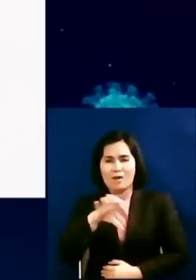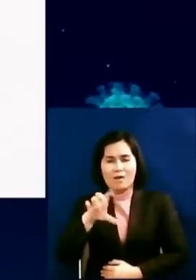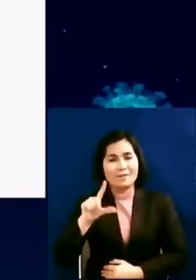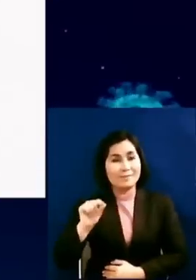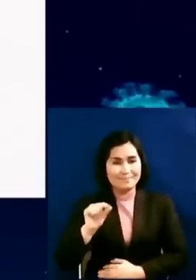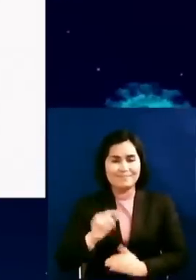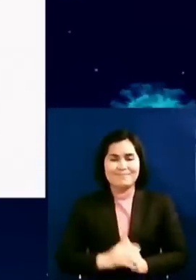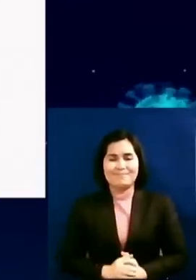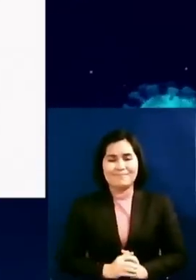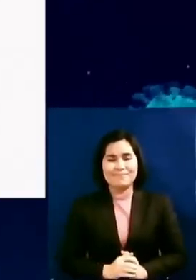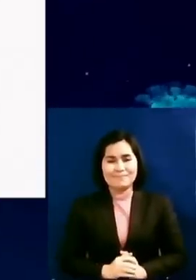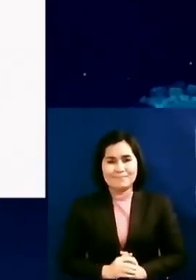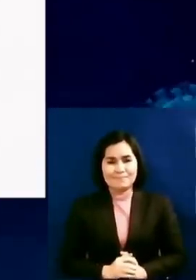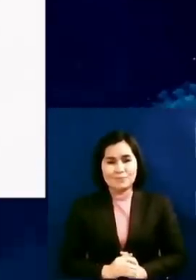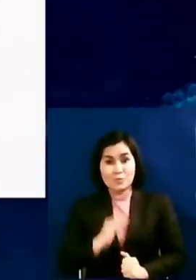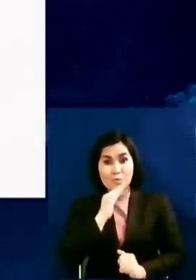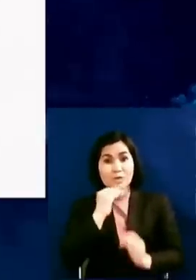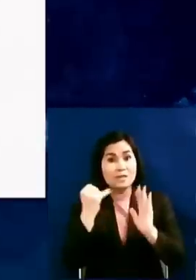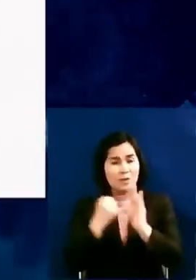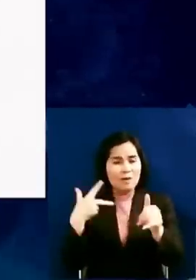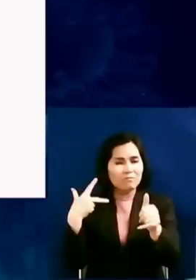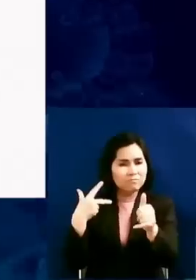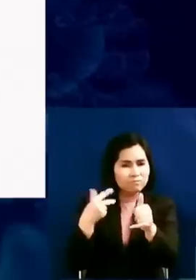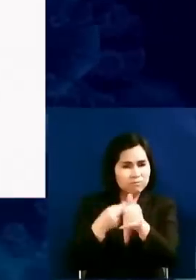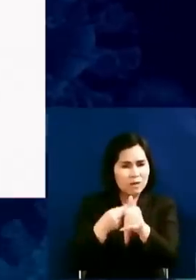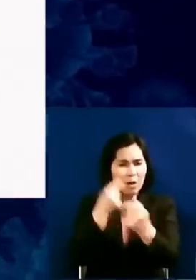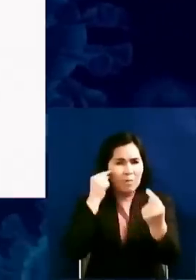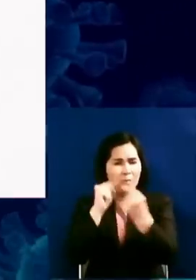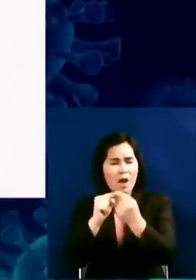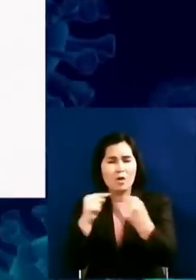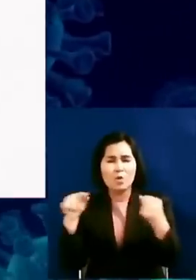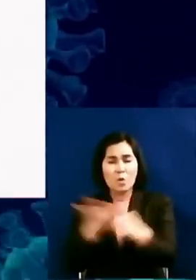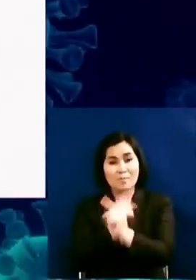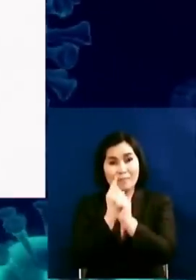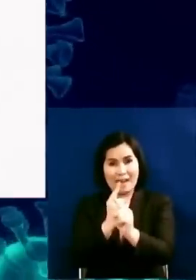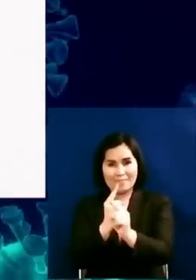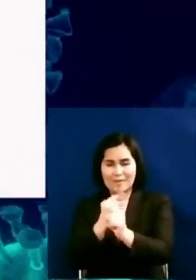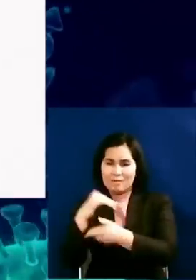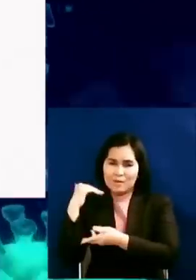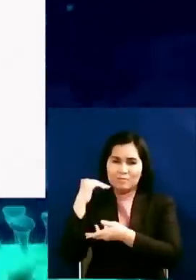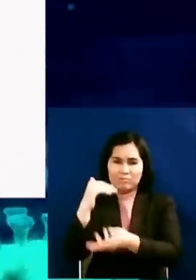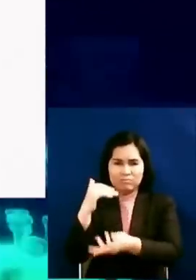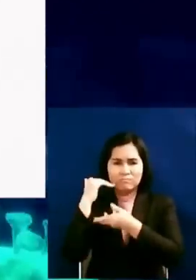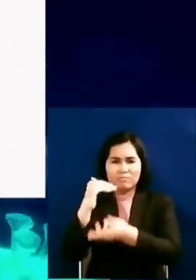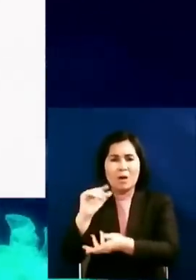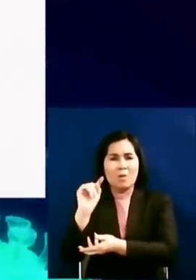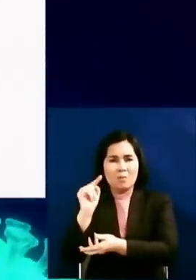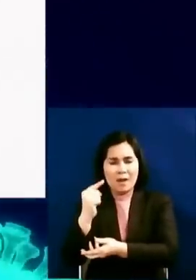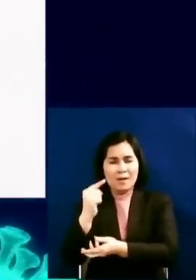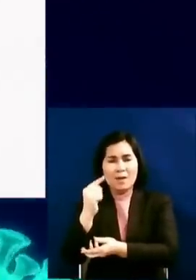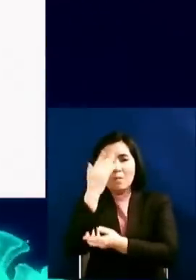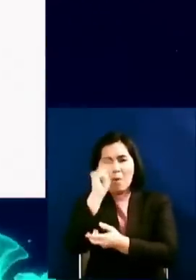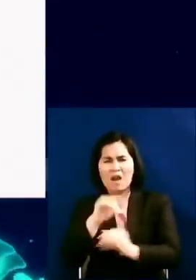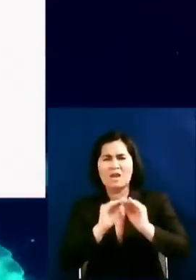116,520 โดสนะครับแล้วก็ถ้าเกิดจังหวัดฉีดแล้วได้ตามเป้าหมายก็จะทยอยส่งวัคซีนเข้าไปนะครับเพื่อไม่ให้เป็นภาระใน